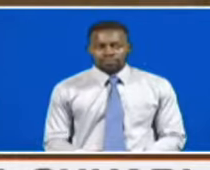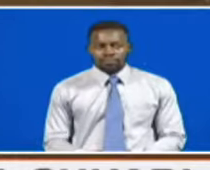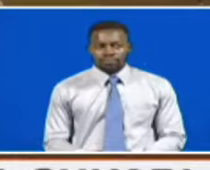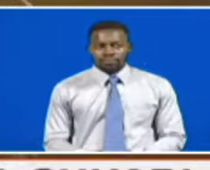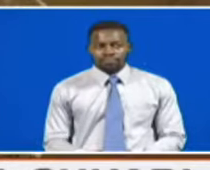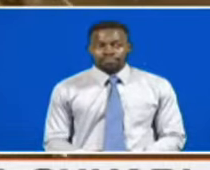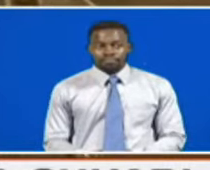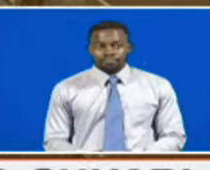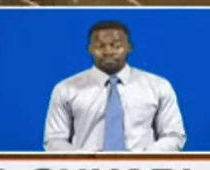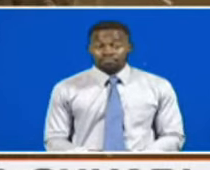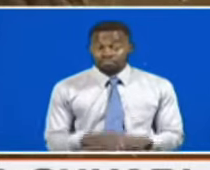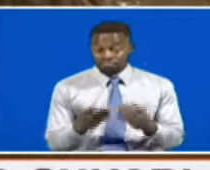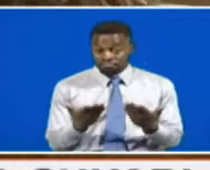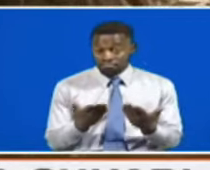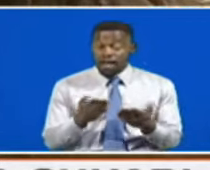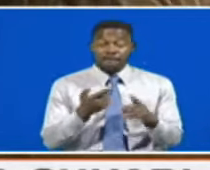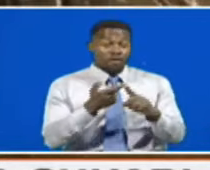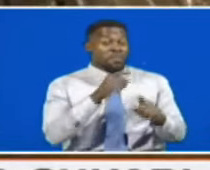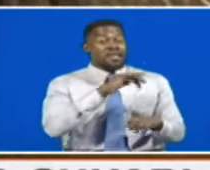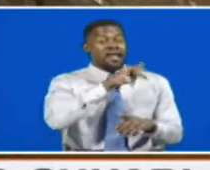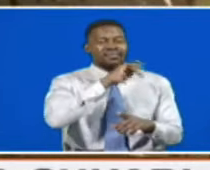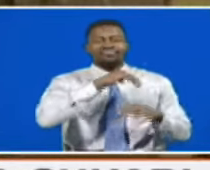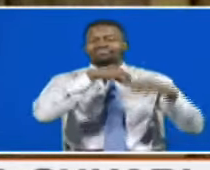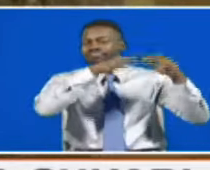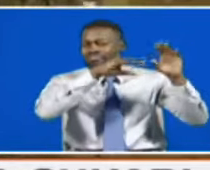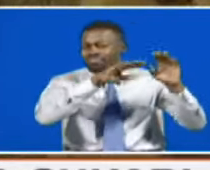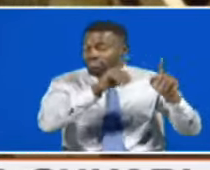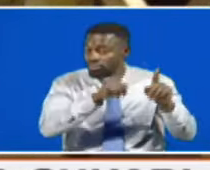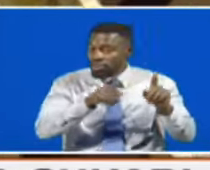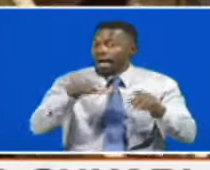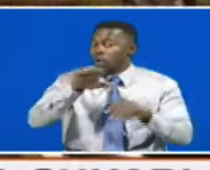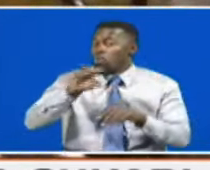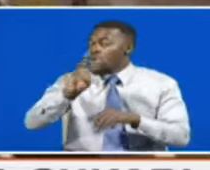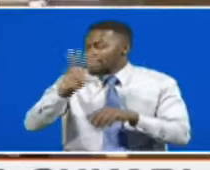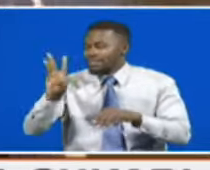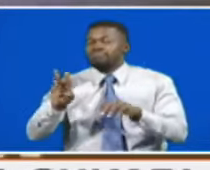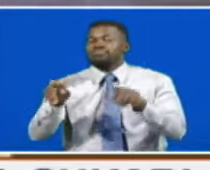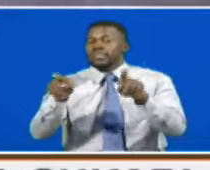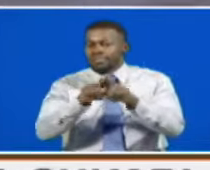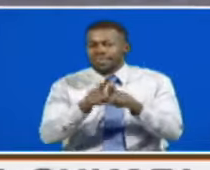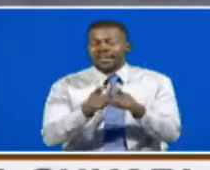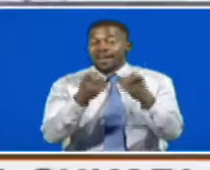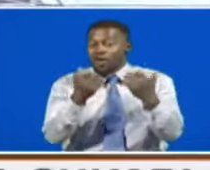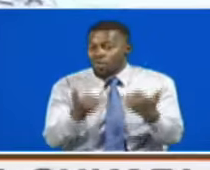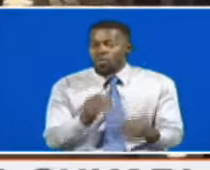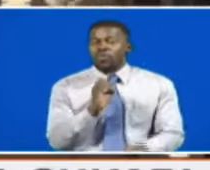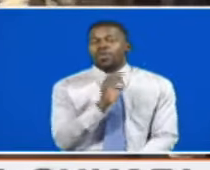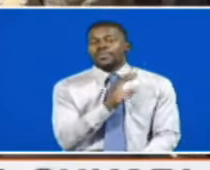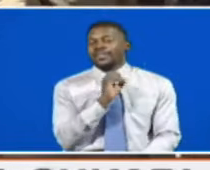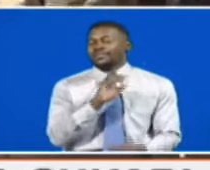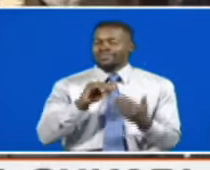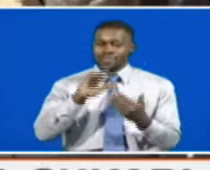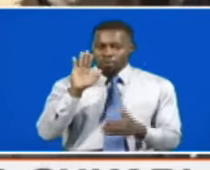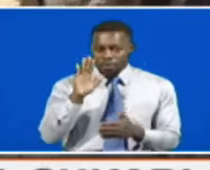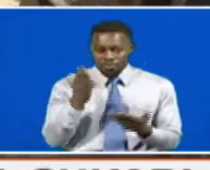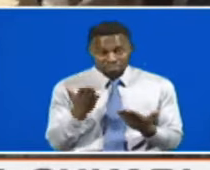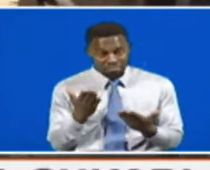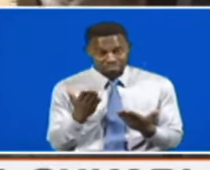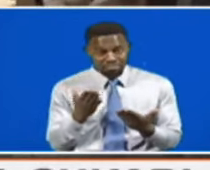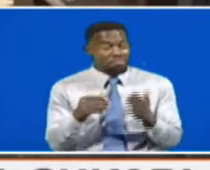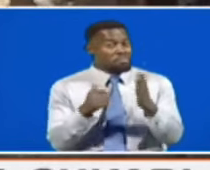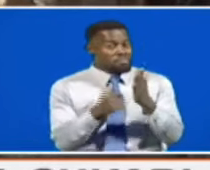Maeneo ya Magharibi na Nyanza yanategemea pakubwa kilimo cha miwa ili kukuza uchumi wake. Japo kilimo